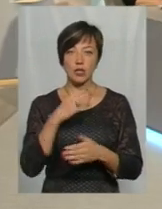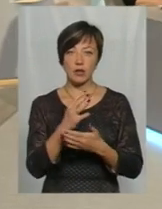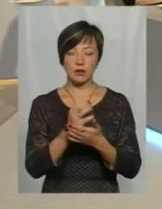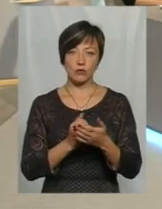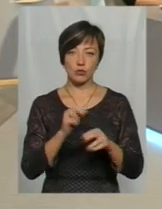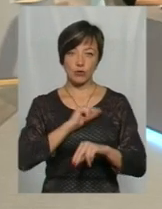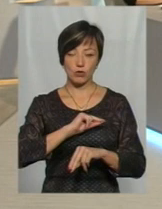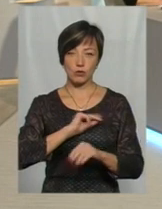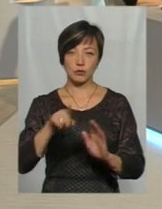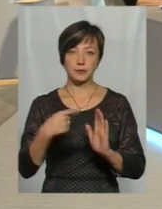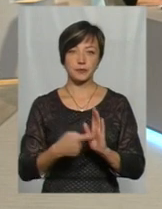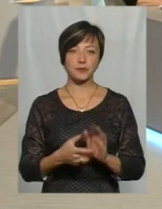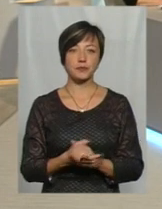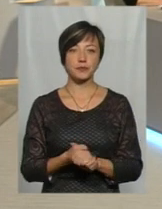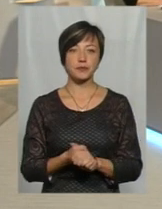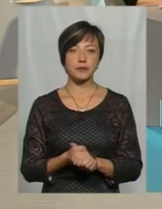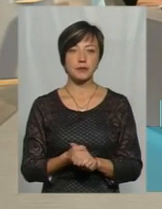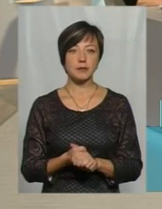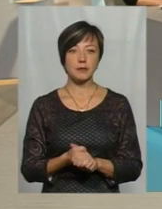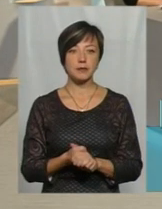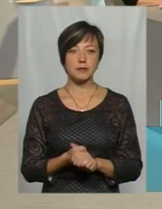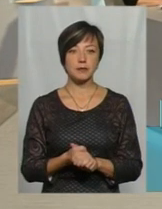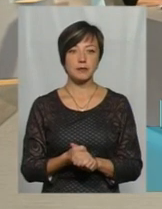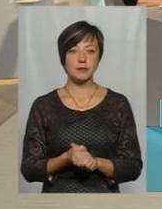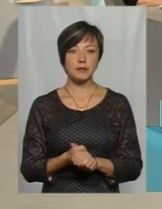ресурсу? Ви розумієте, що